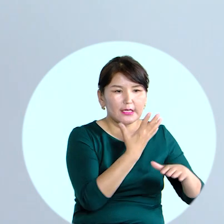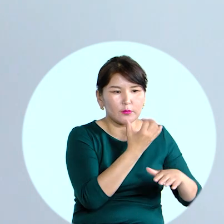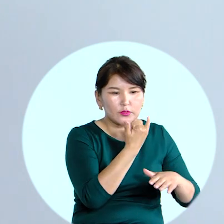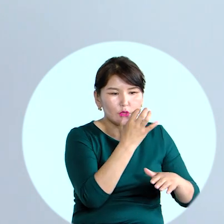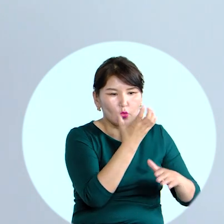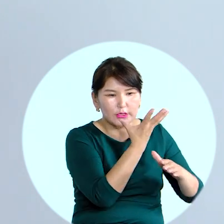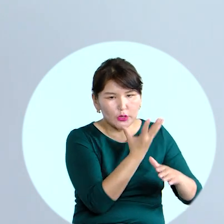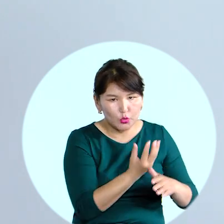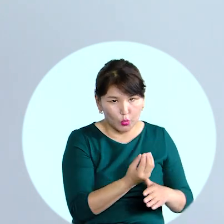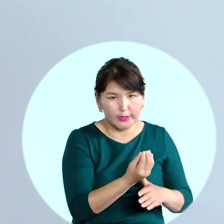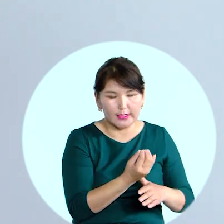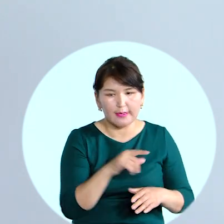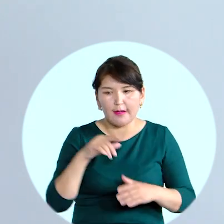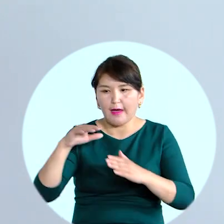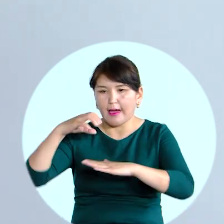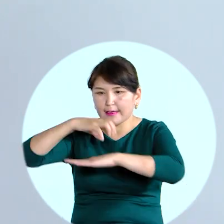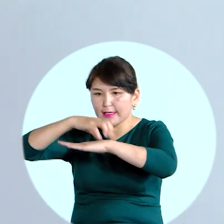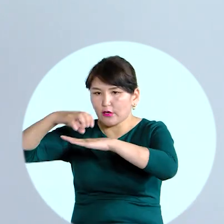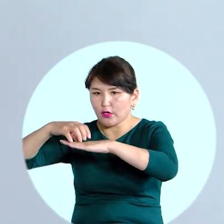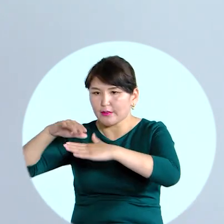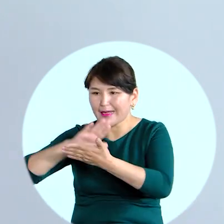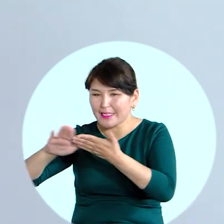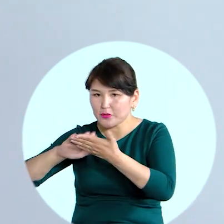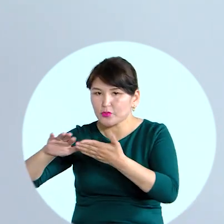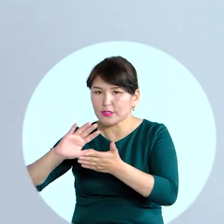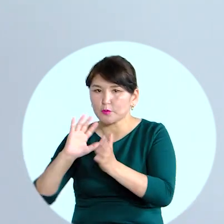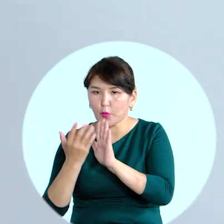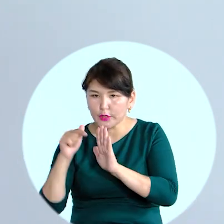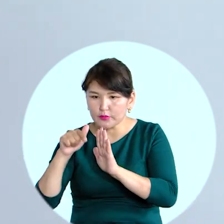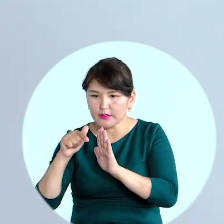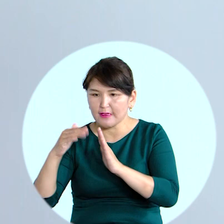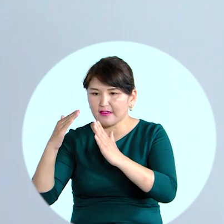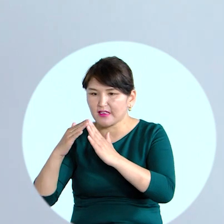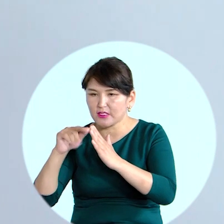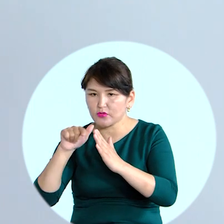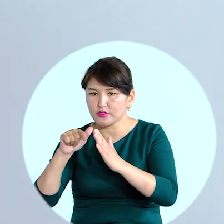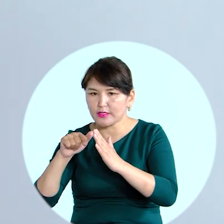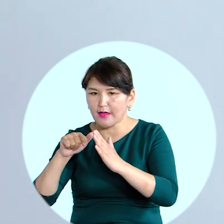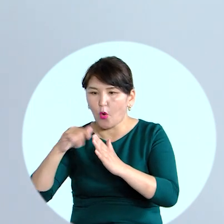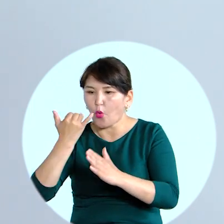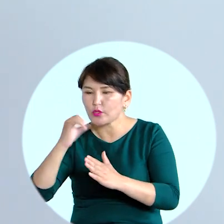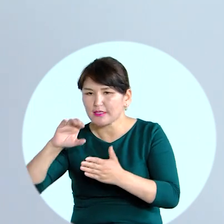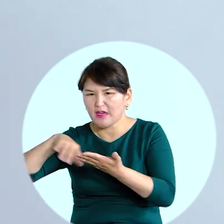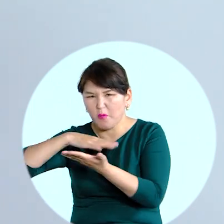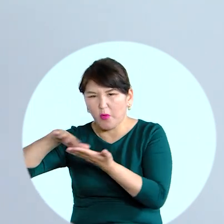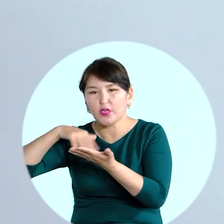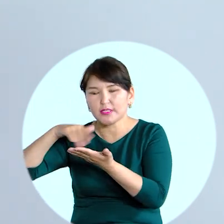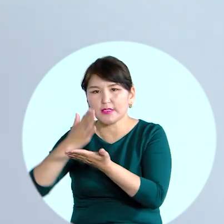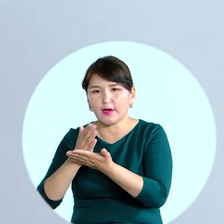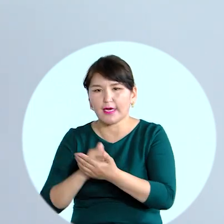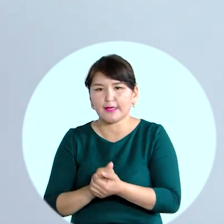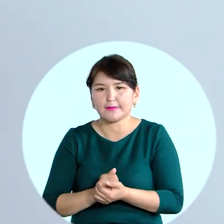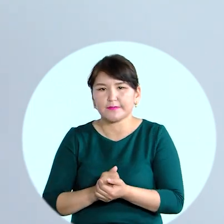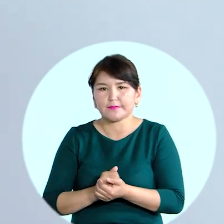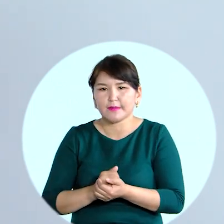боловч ус зэвтэй байна гэдэг асуудал орж ирдэг. За тийм тохиолдолд шүүдэг. Харин гэр хорооллын айлууд дээр халдваргүй хийгдсэн